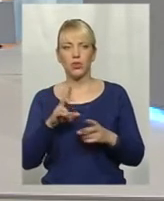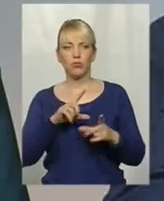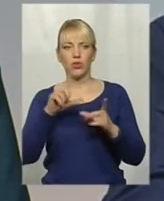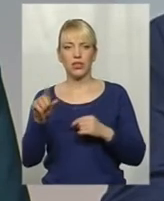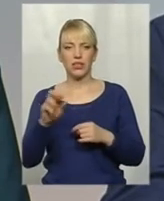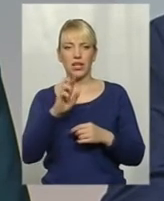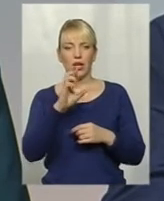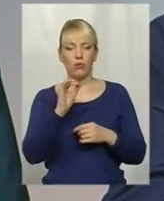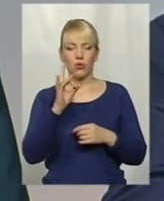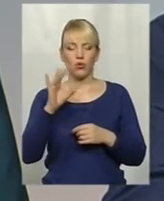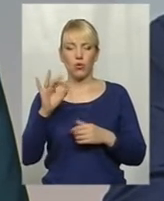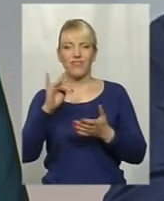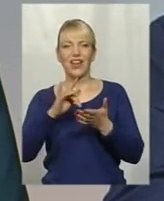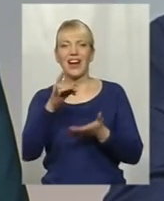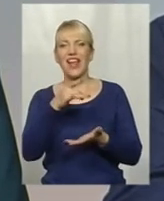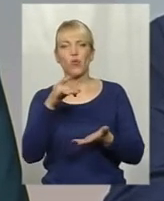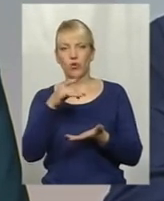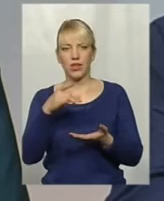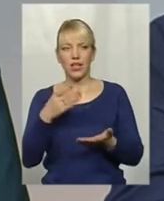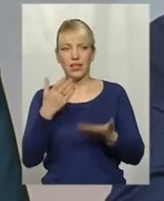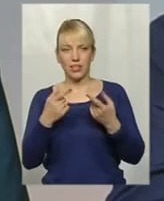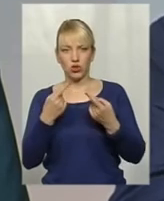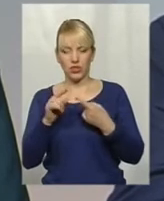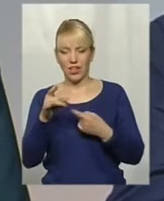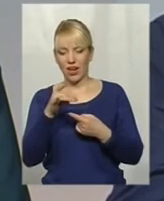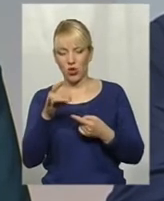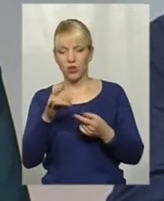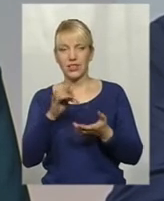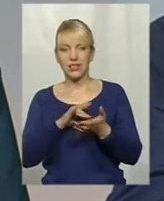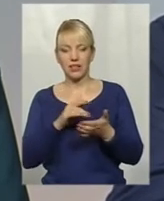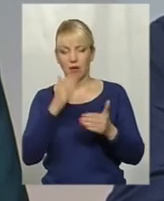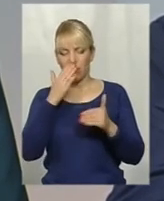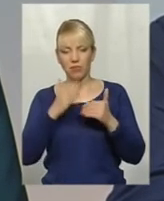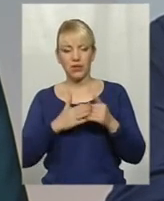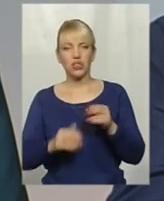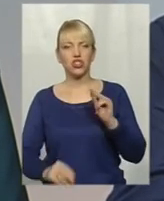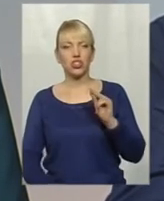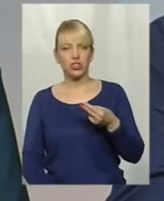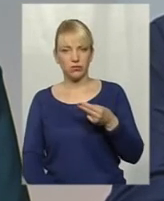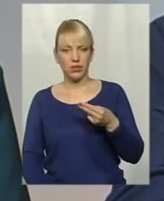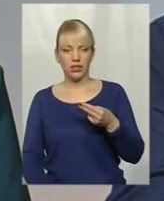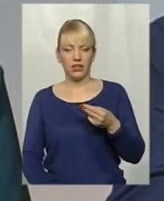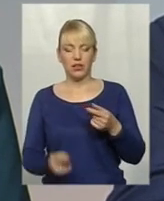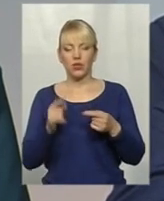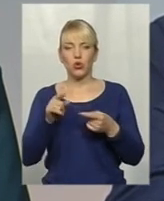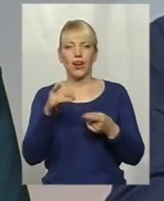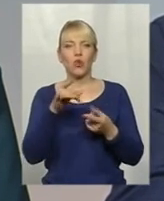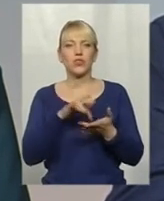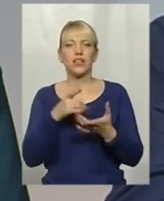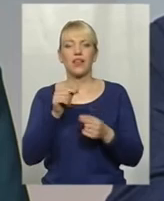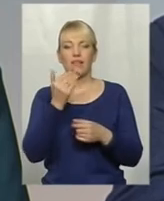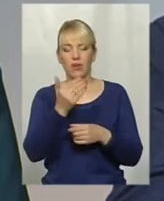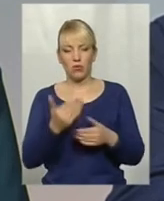в своєму районному центрі. Якщо інший районний центр буває ближче, ніж до того села, де ви проживаєте, можете їхати в бюро будь-яке